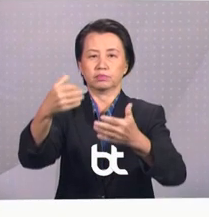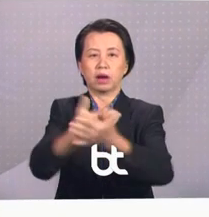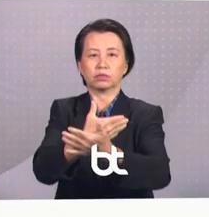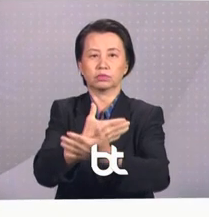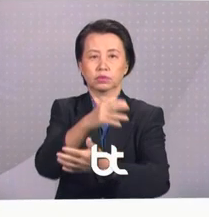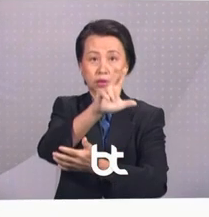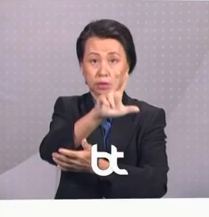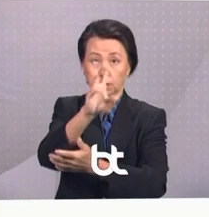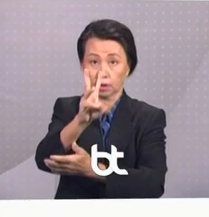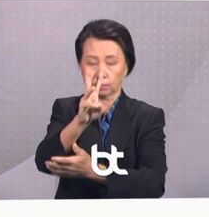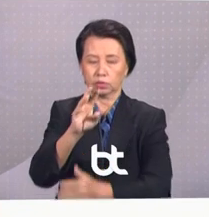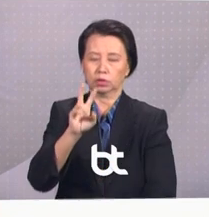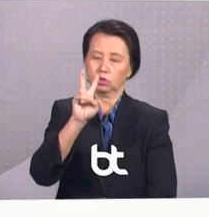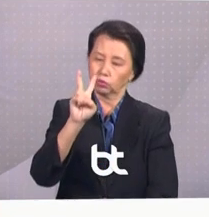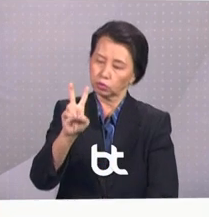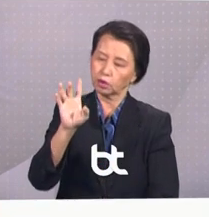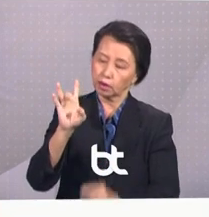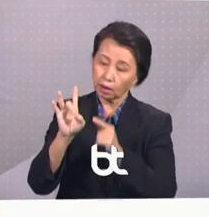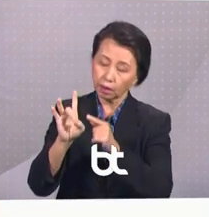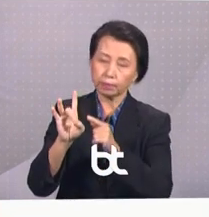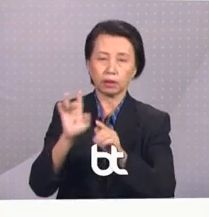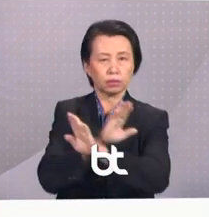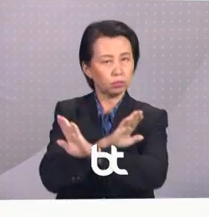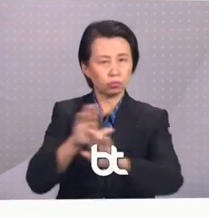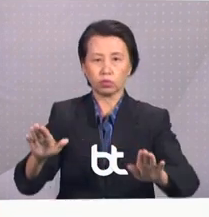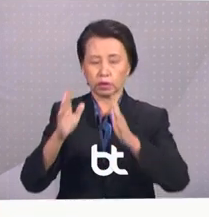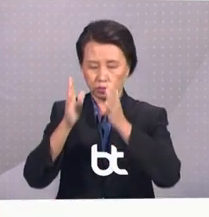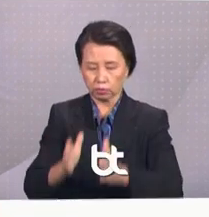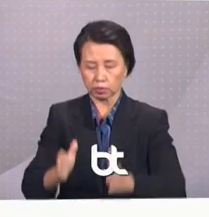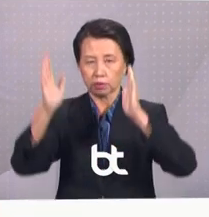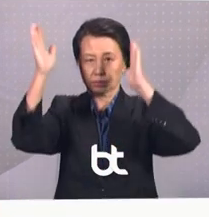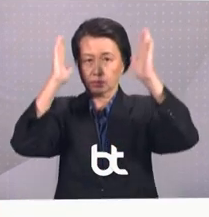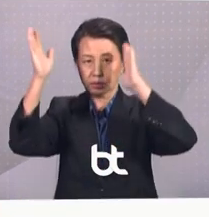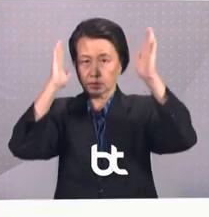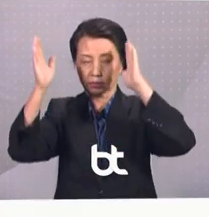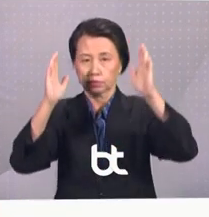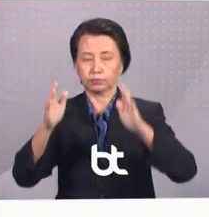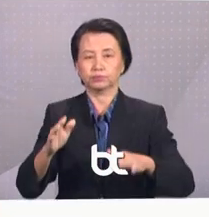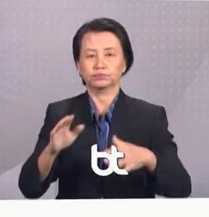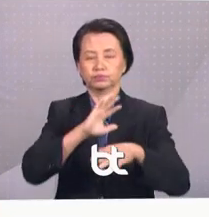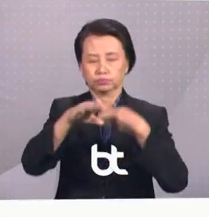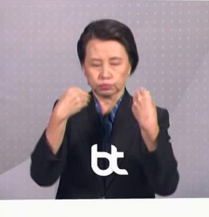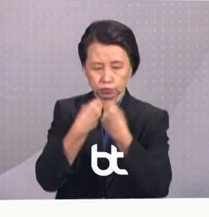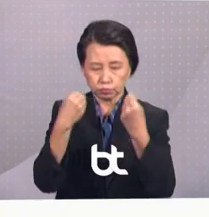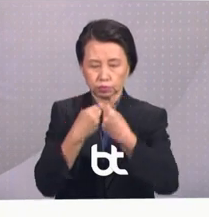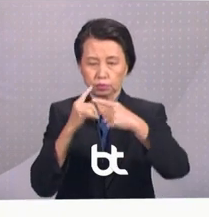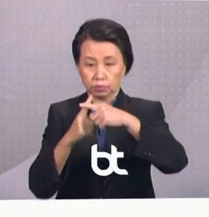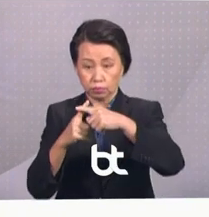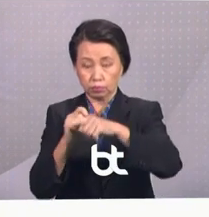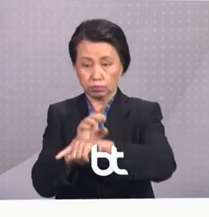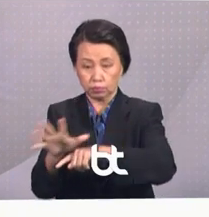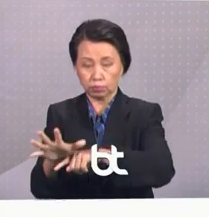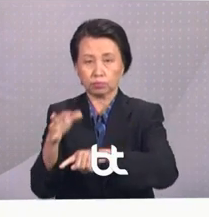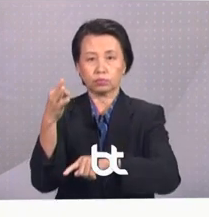dimana 28qs adalah di kalangan bukan warga negara Indonesia oleh itu jumlah Keys postico we